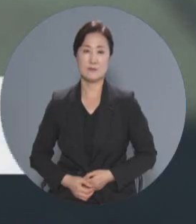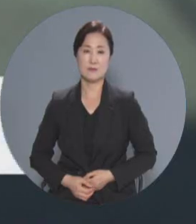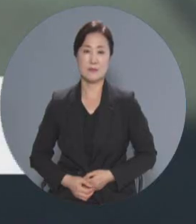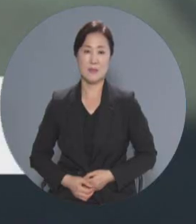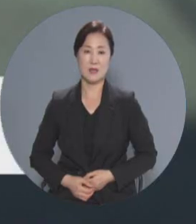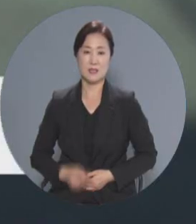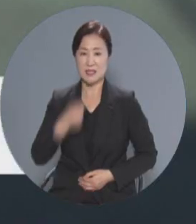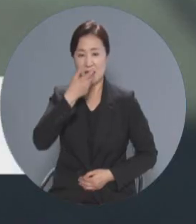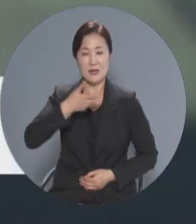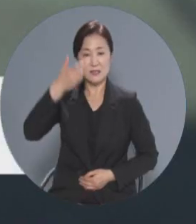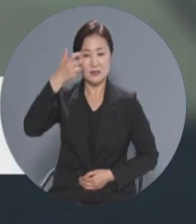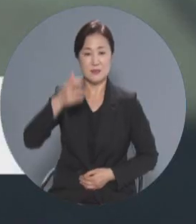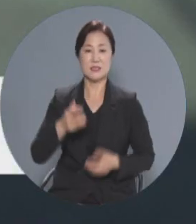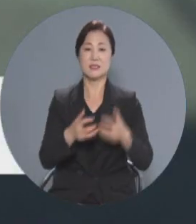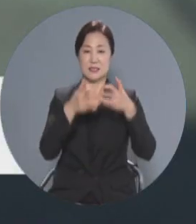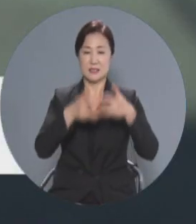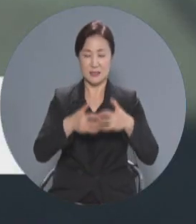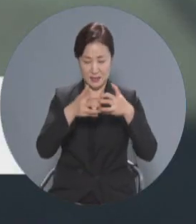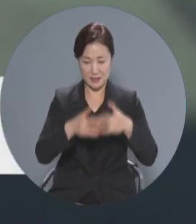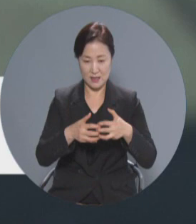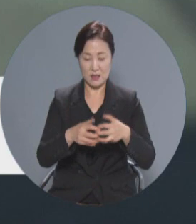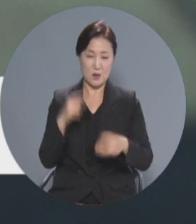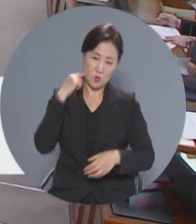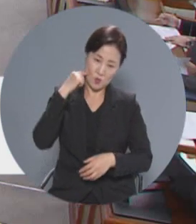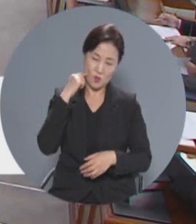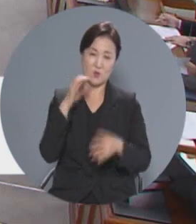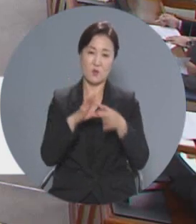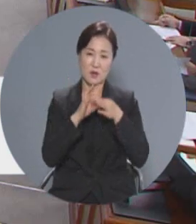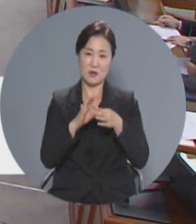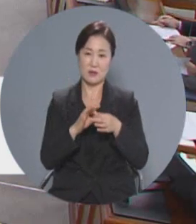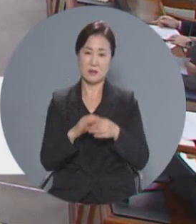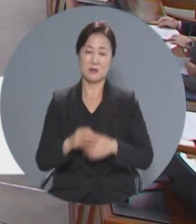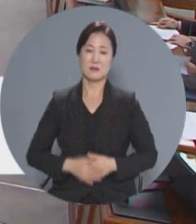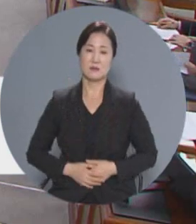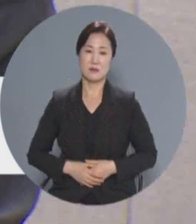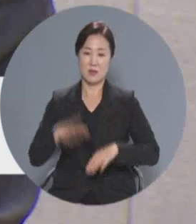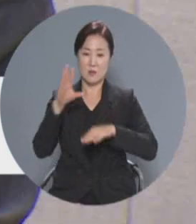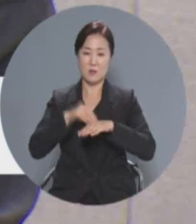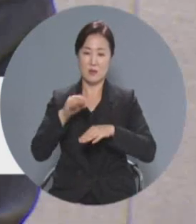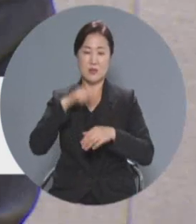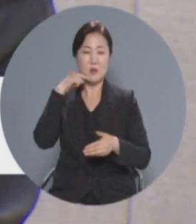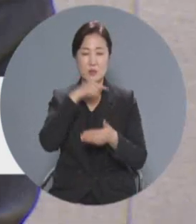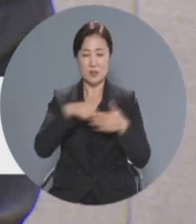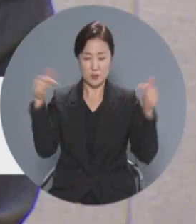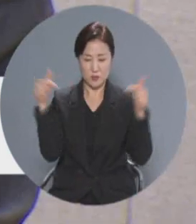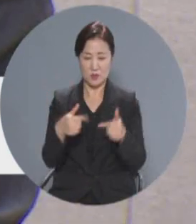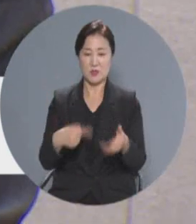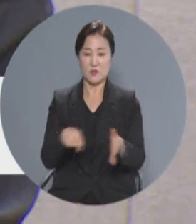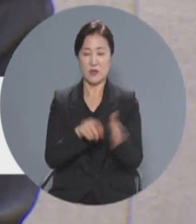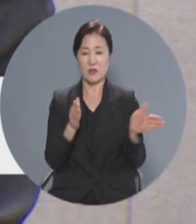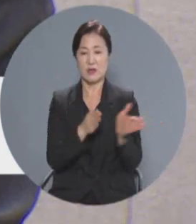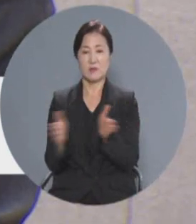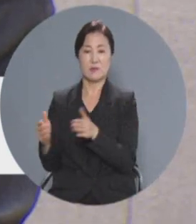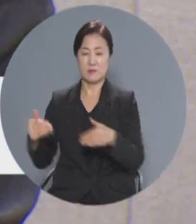가습기 살균제 사건과 같은 생활 속 유해물질 노출 피해를 줄이기 위한 대책 마련이 필요하다는 주장이